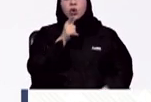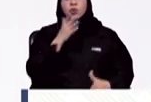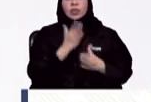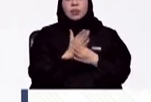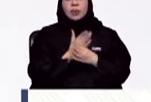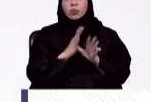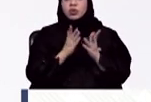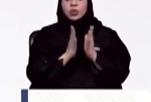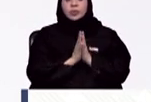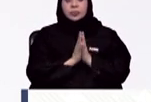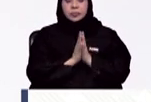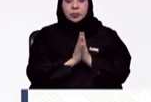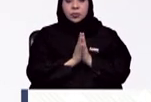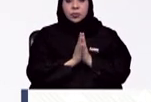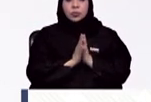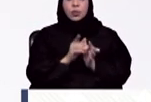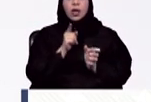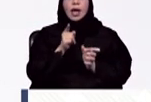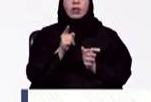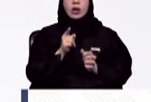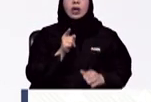موضوع الوضع